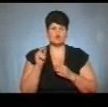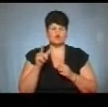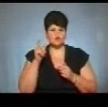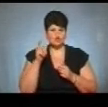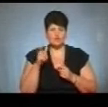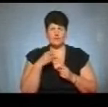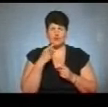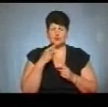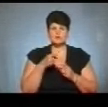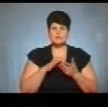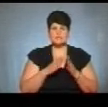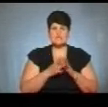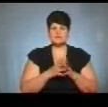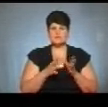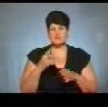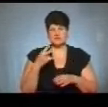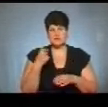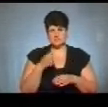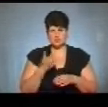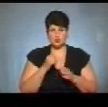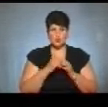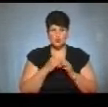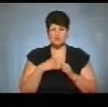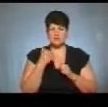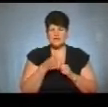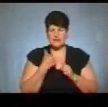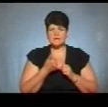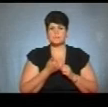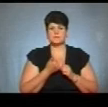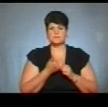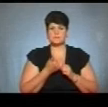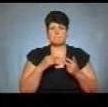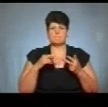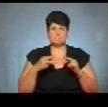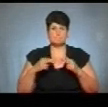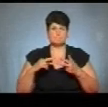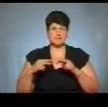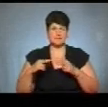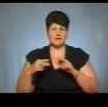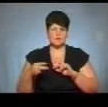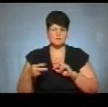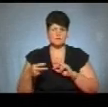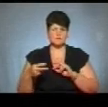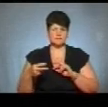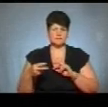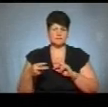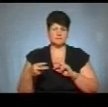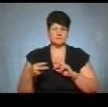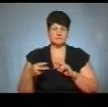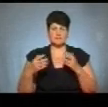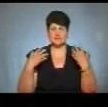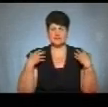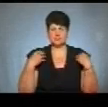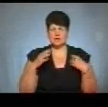така ситуація тут більше 20 років. Кожен рік міняються, ну як,